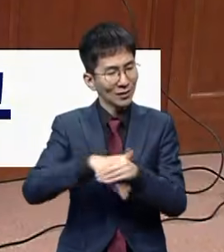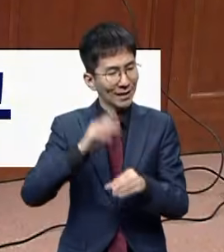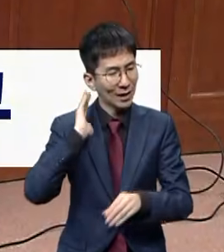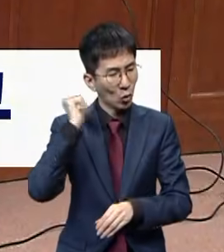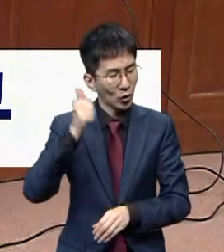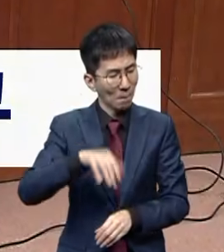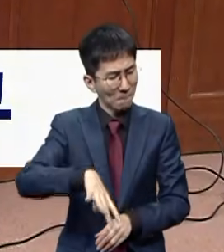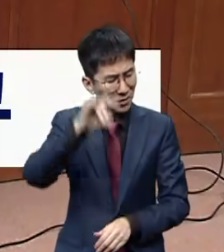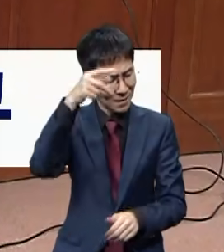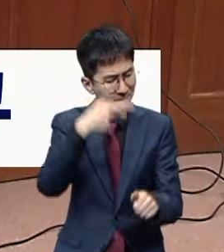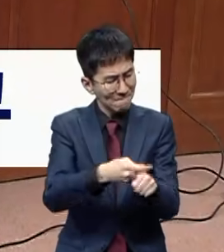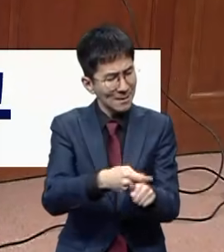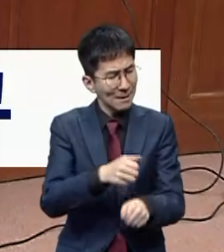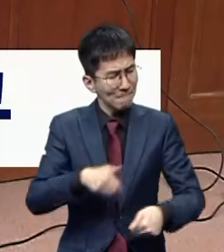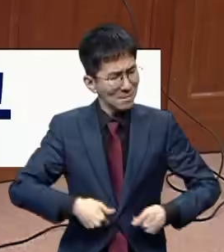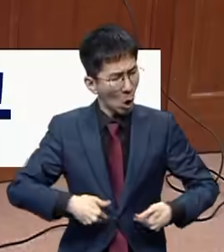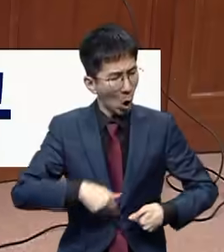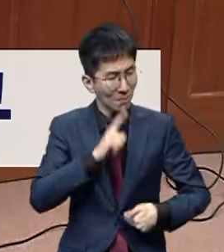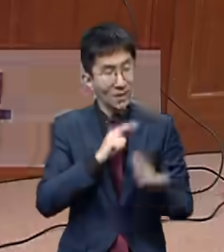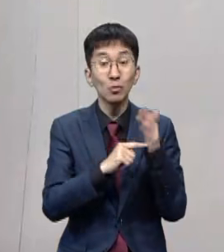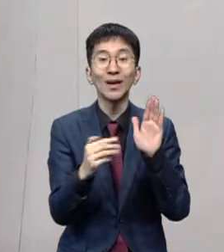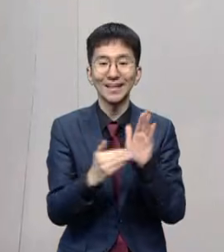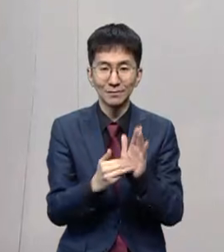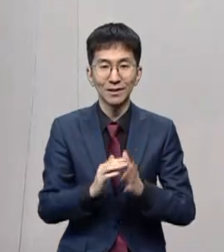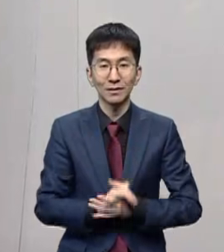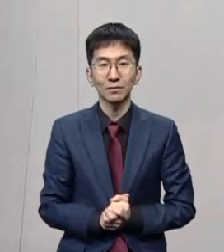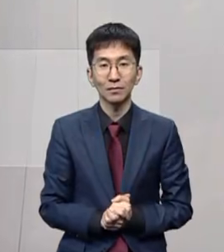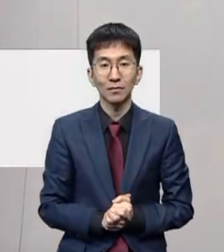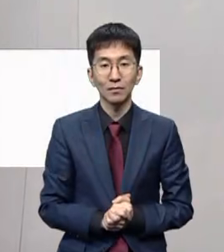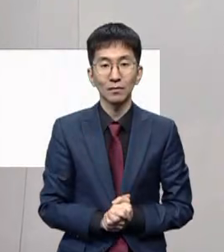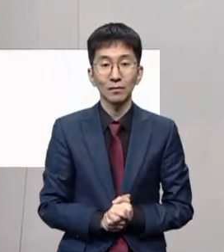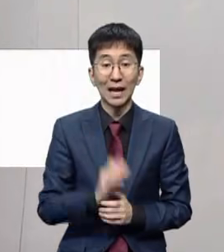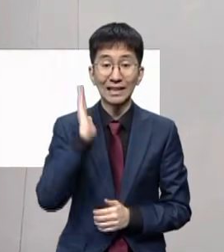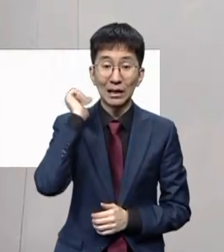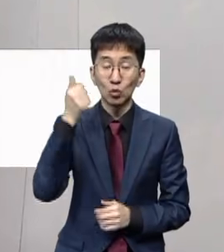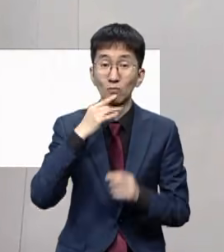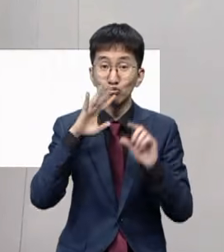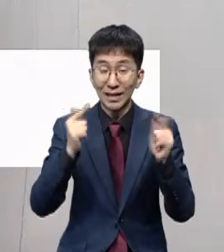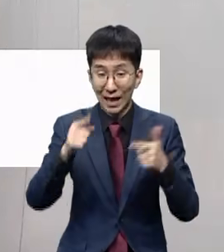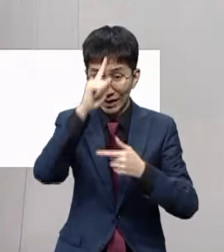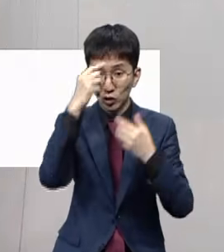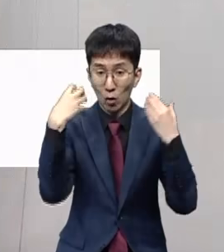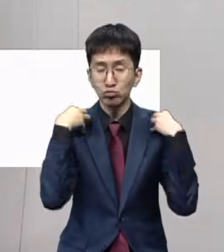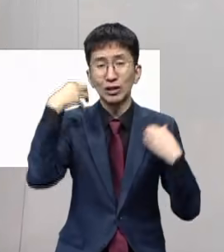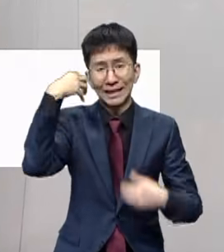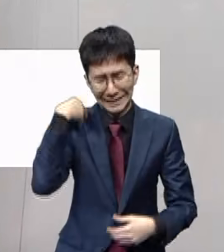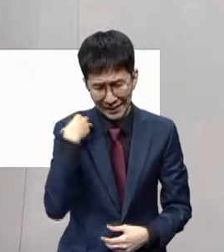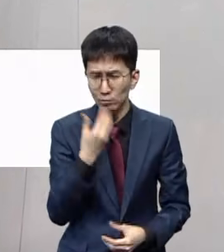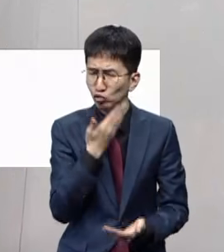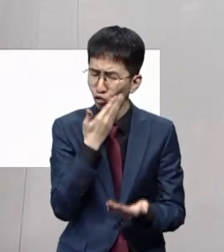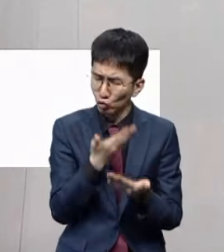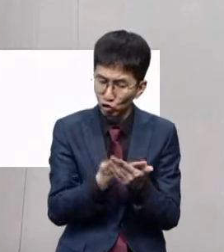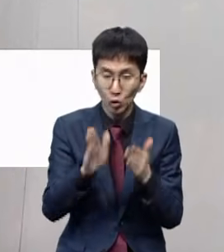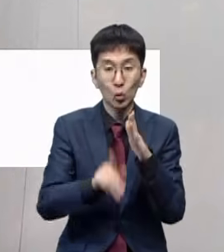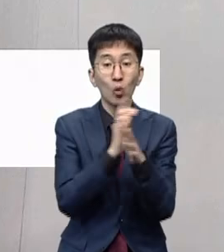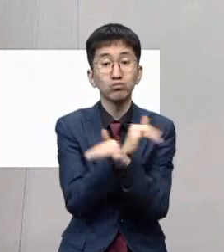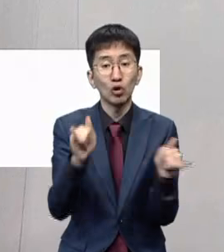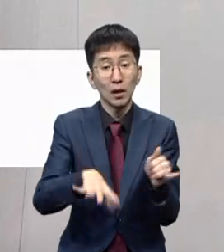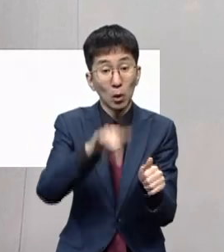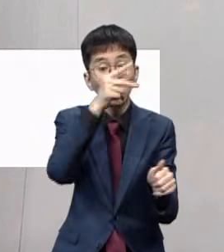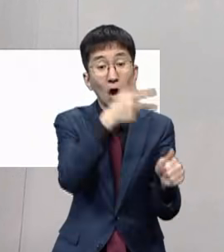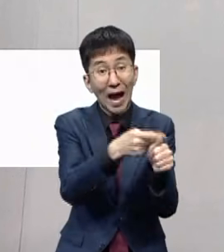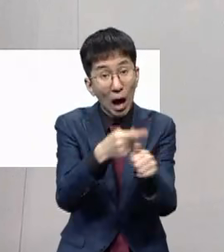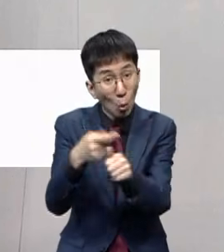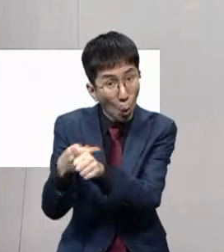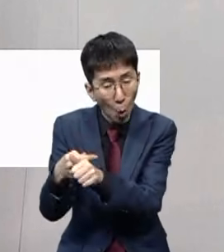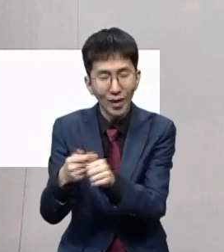접종을 요구하며 화력을 높였습니다 대통령을 비롯한 정부의 책임있는 당국자 부터 먼저 접종을